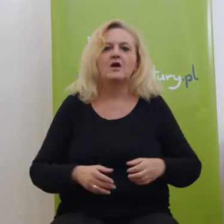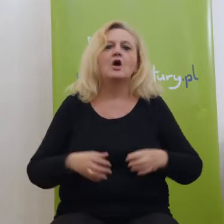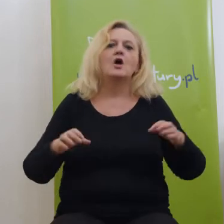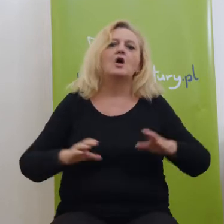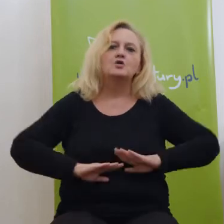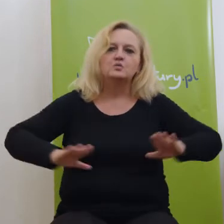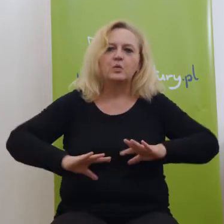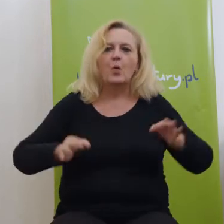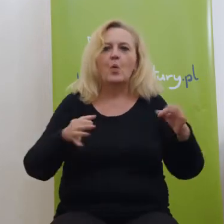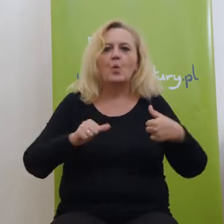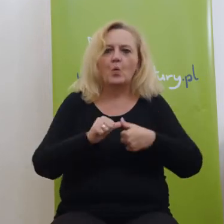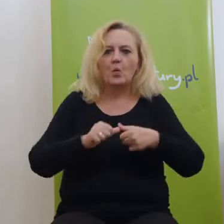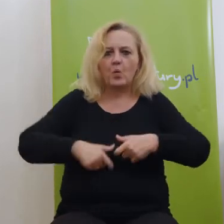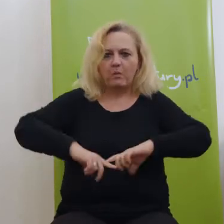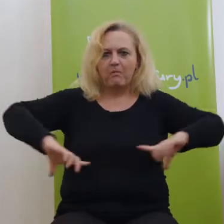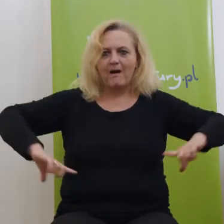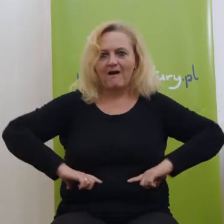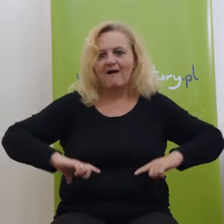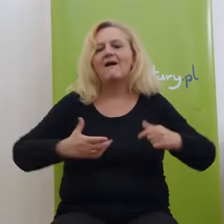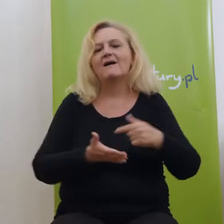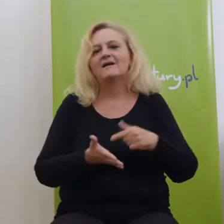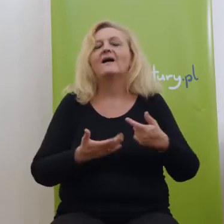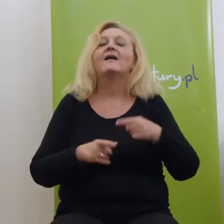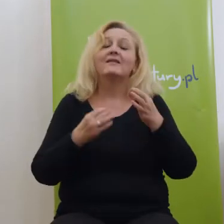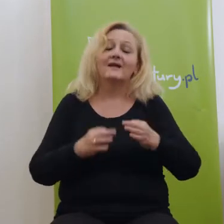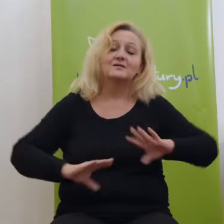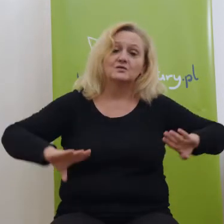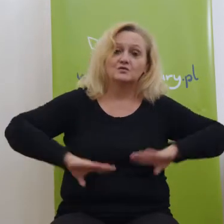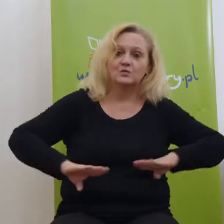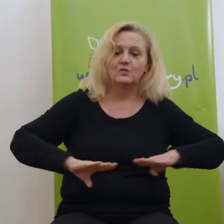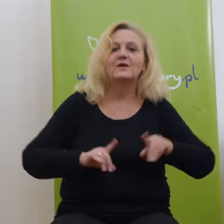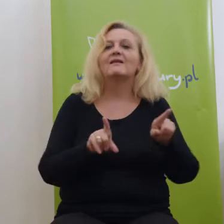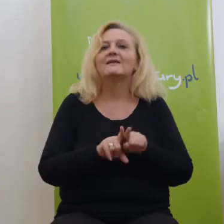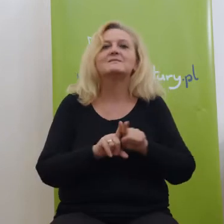gumce. Wróciła teraz moda na spódnice, które są